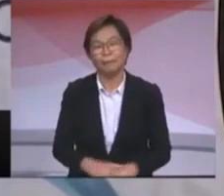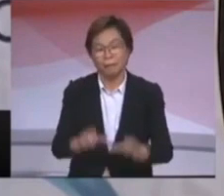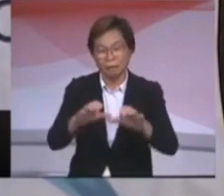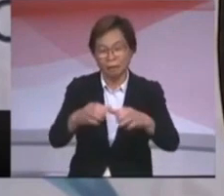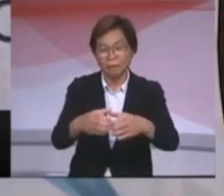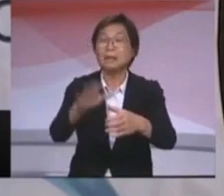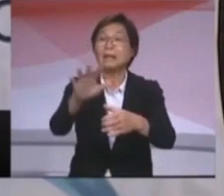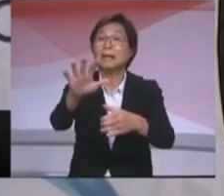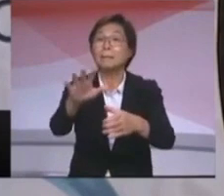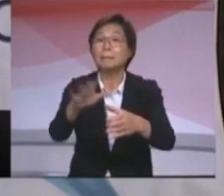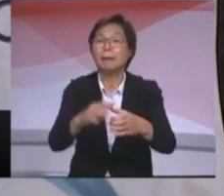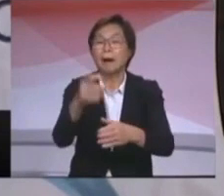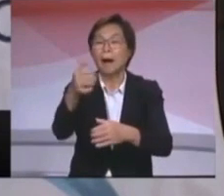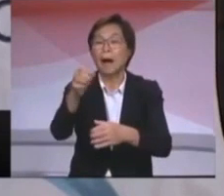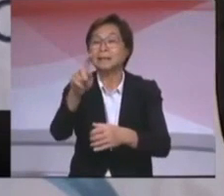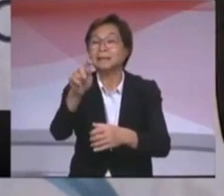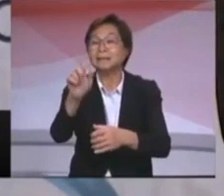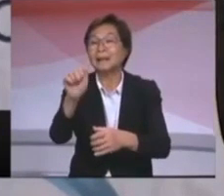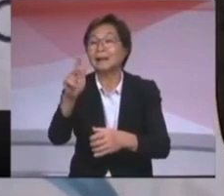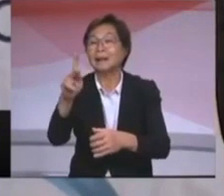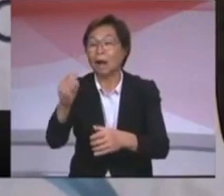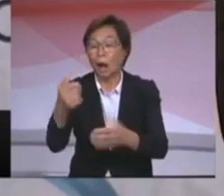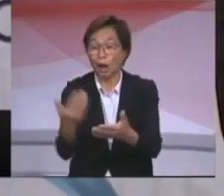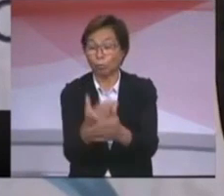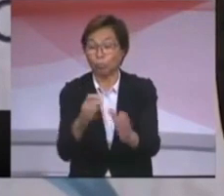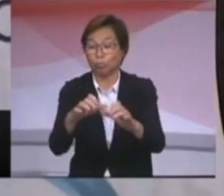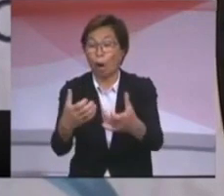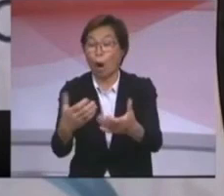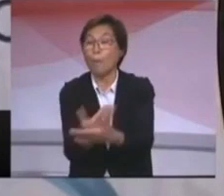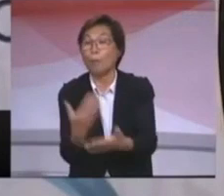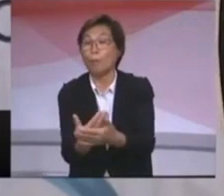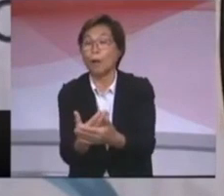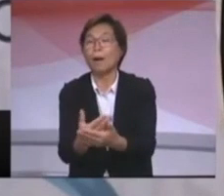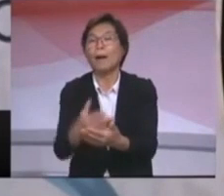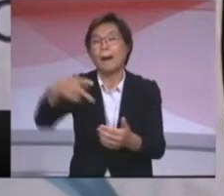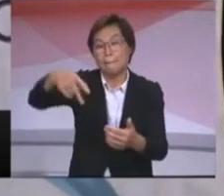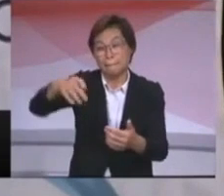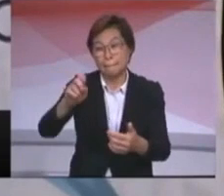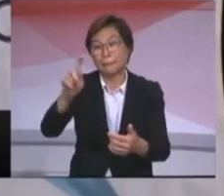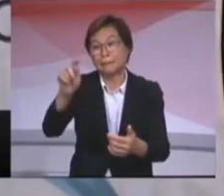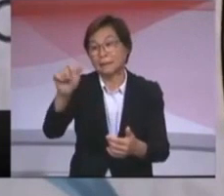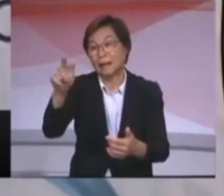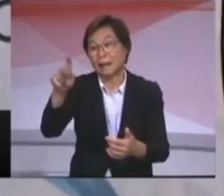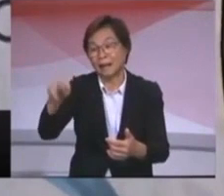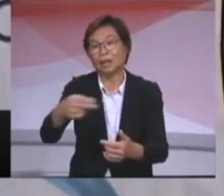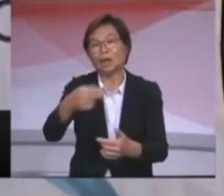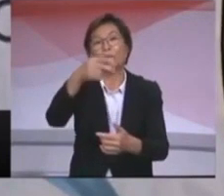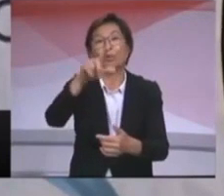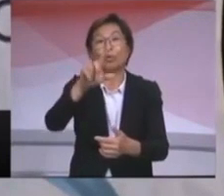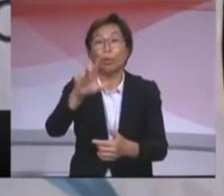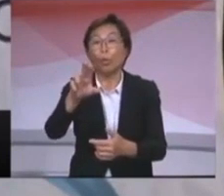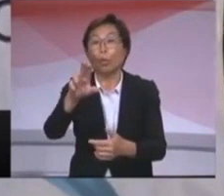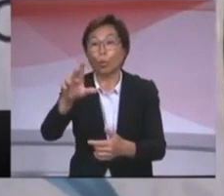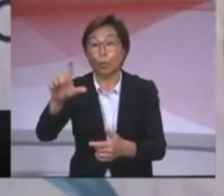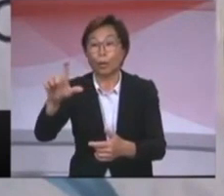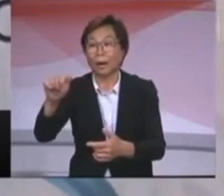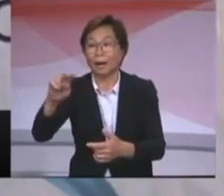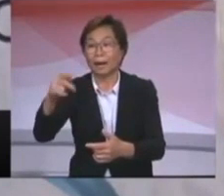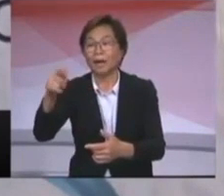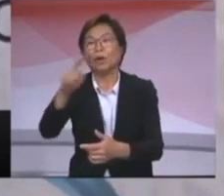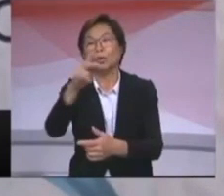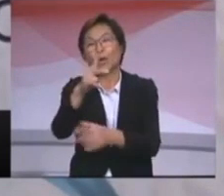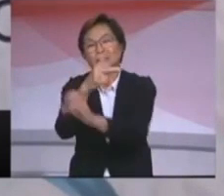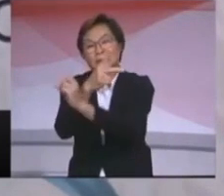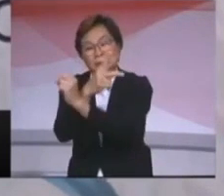Kluster kelima ialah kluster Astaka. Kluster baru ini melibatkan daerah Petaling, Ulu Langat dan Kuala Selangor di negeri Selangor.